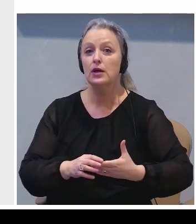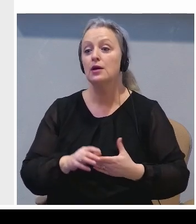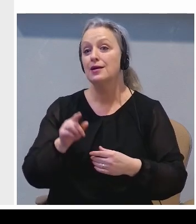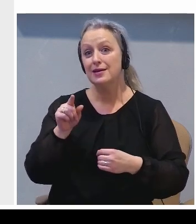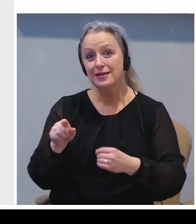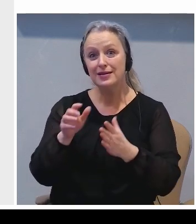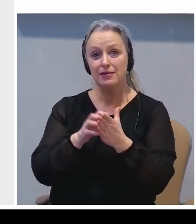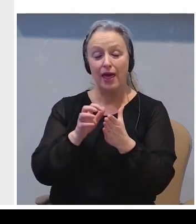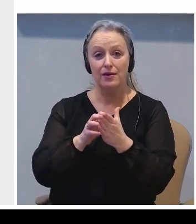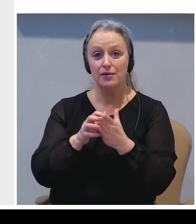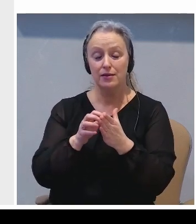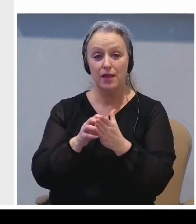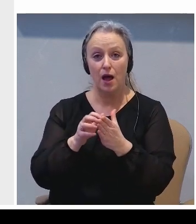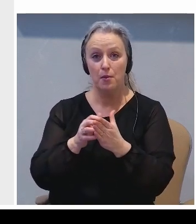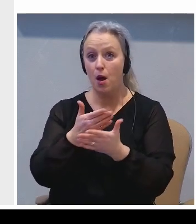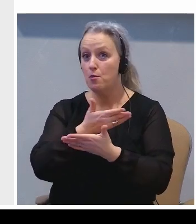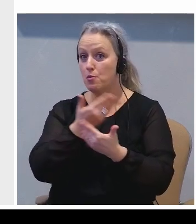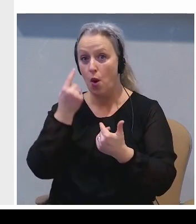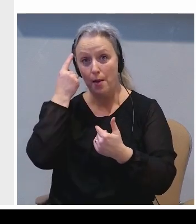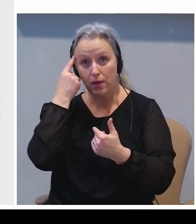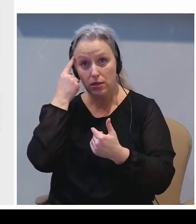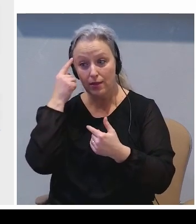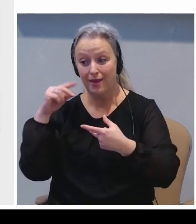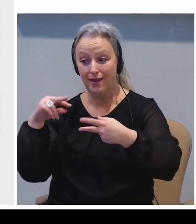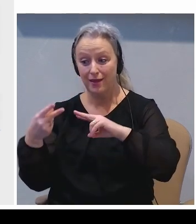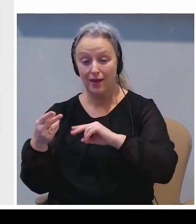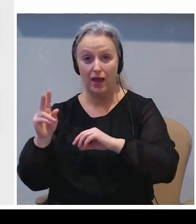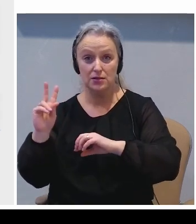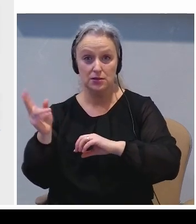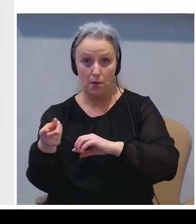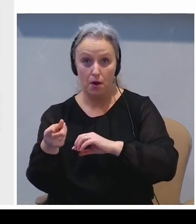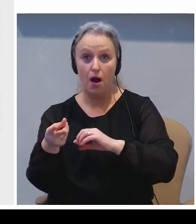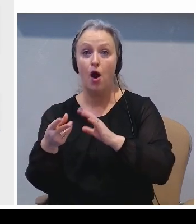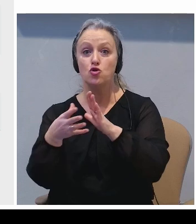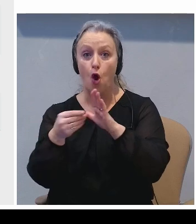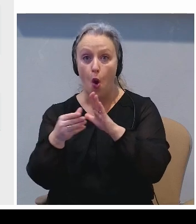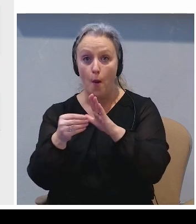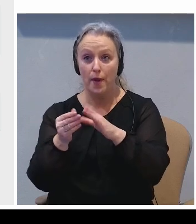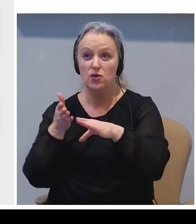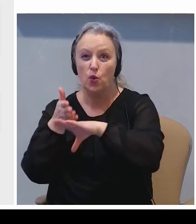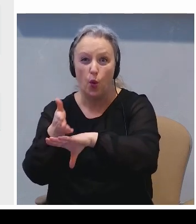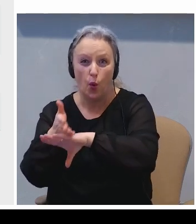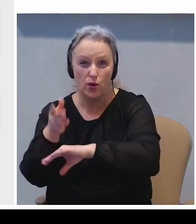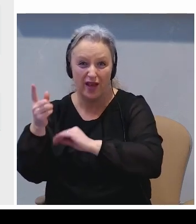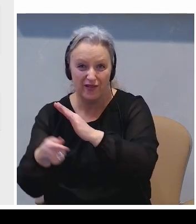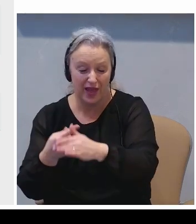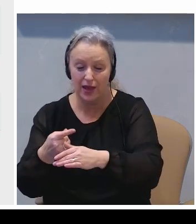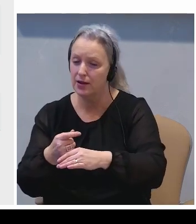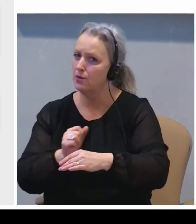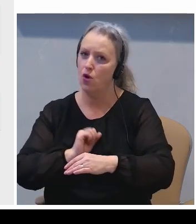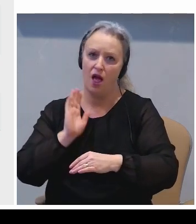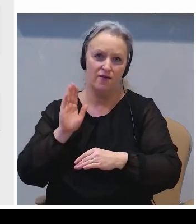siis ei ole mõtet sama geeni ekstra koopiat lisada, kuna geeni toime on